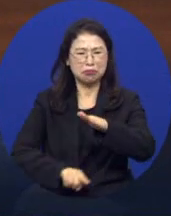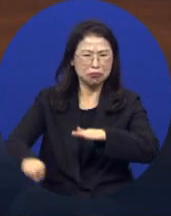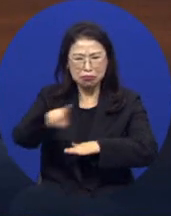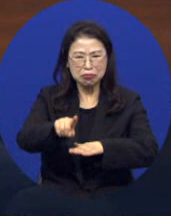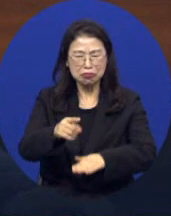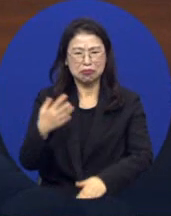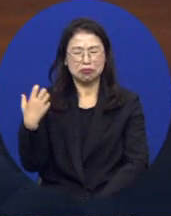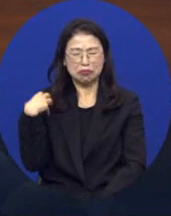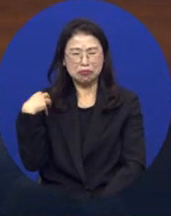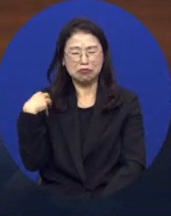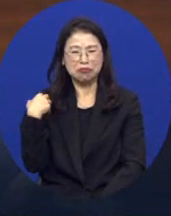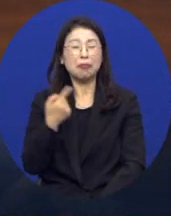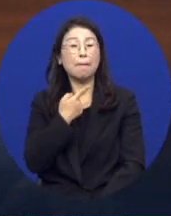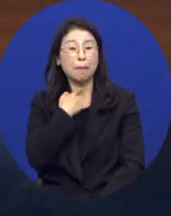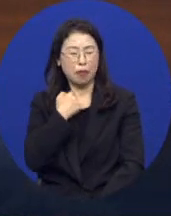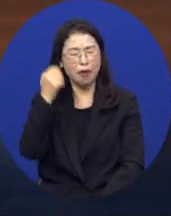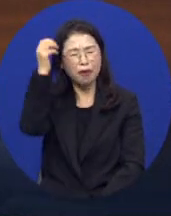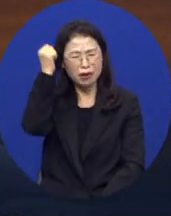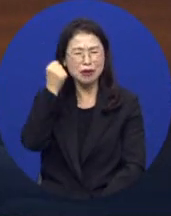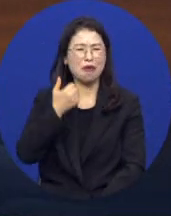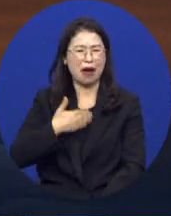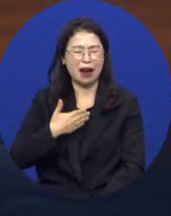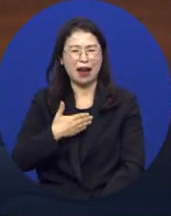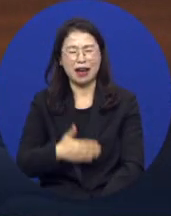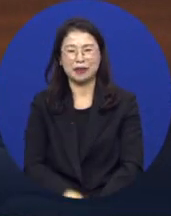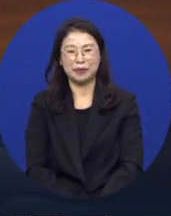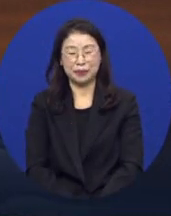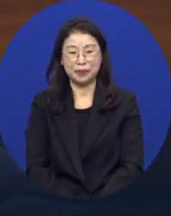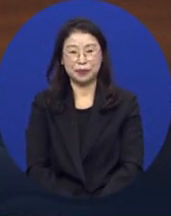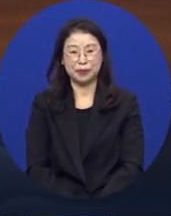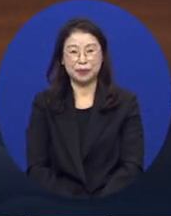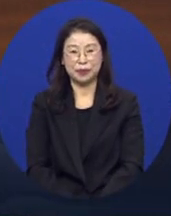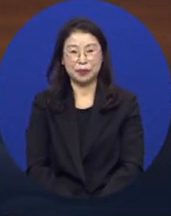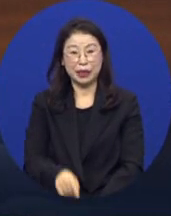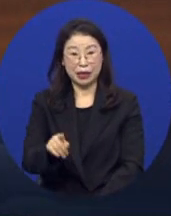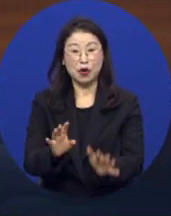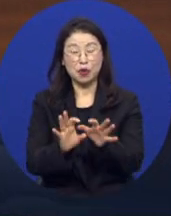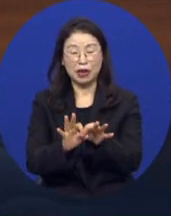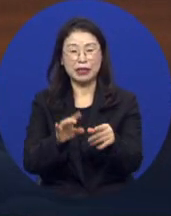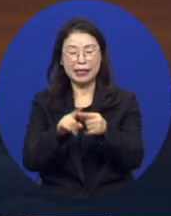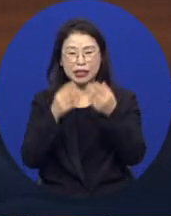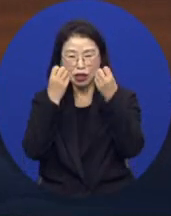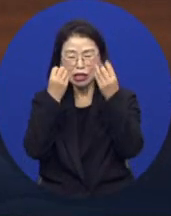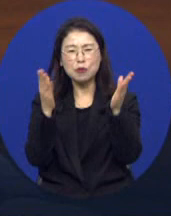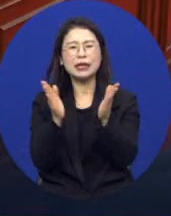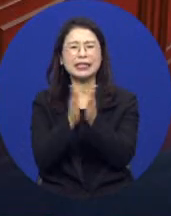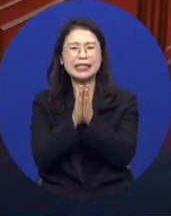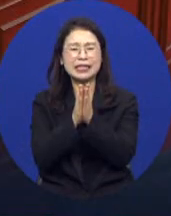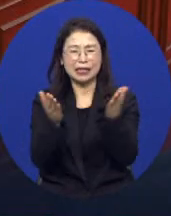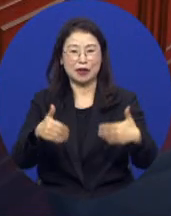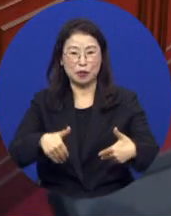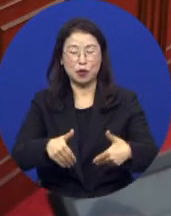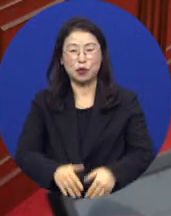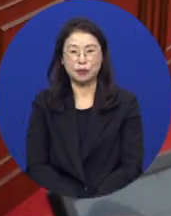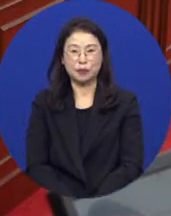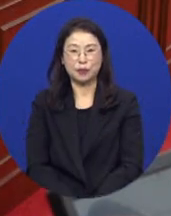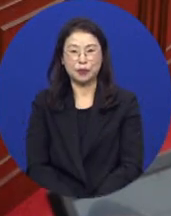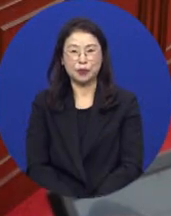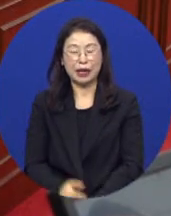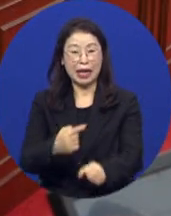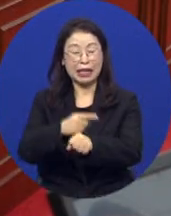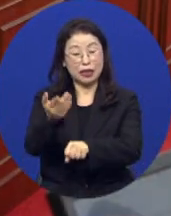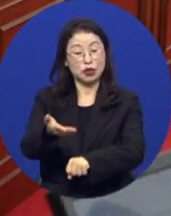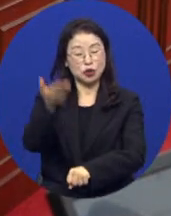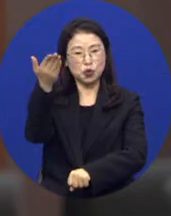했다, 혁신을 이끌어왔다라는 점을 아직 기억하고 있습니다. 이런 요소를 다시 새롭게 도입할 필요가 있습니다. 내년